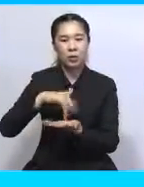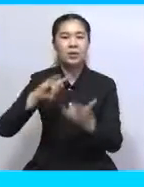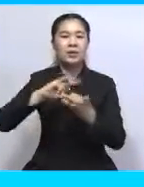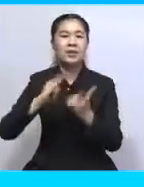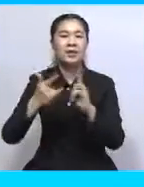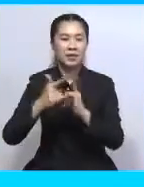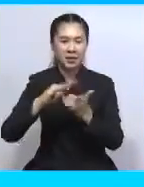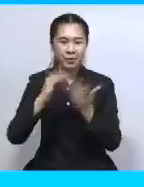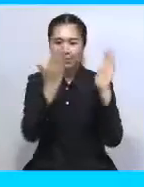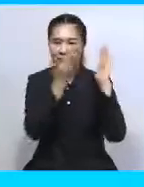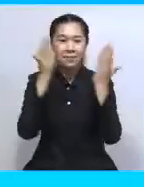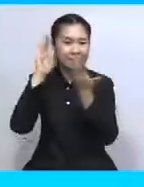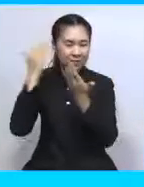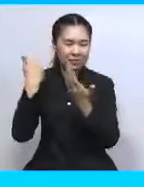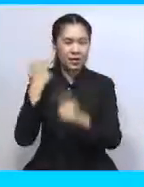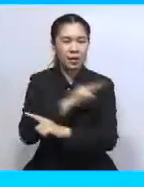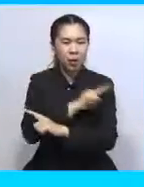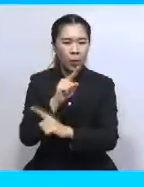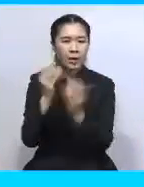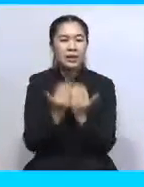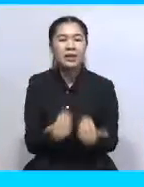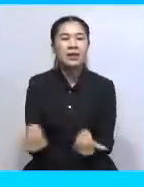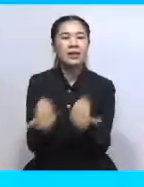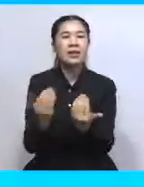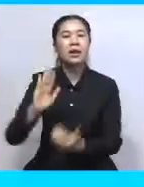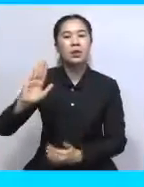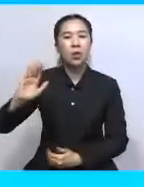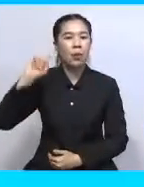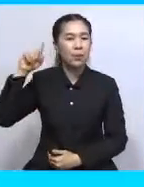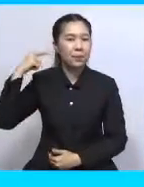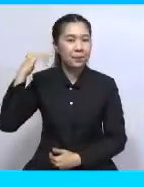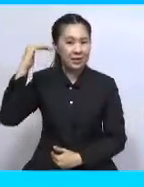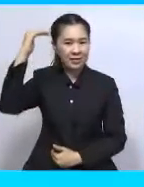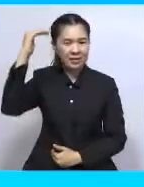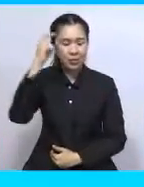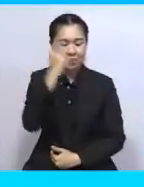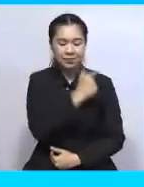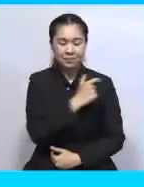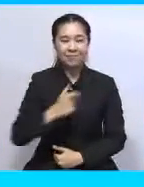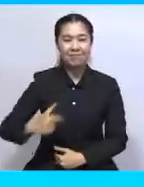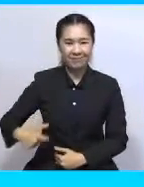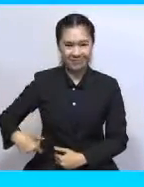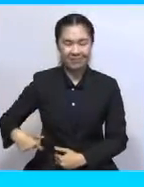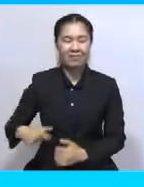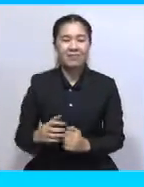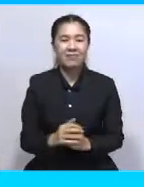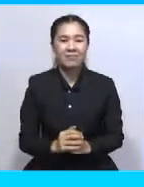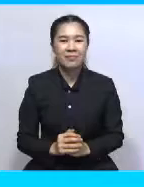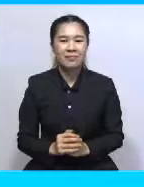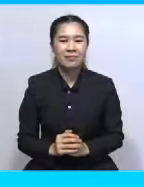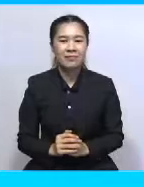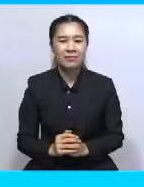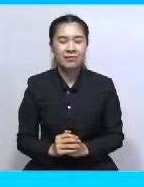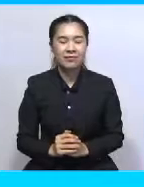ซ็นทรัลเวิลด์ซึ่งก็เป็นวันคล้ายวันประสูติของสมเด็จพระเจ้าพี่นางเธอเจ้าฟ้ากัลยาณิวัฒนากรมหลวงนราธิวาสราชน